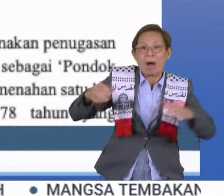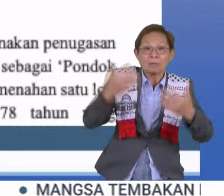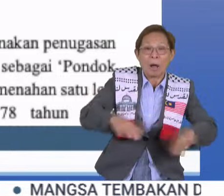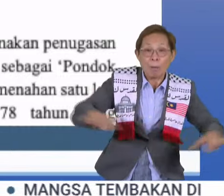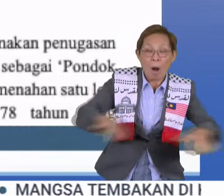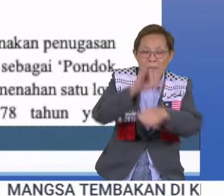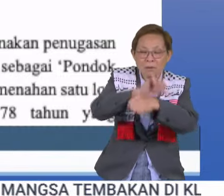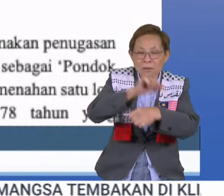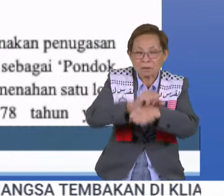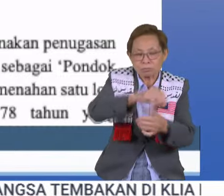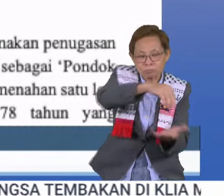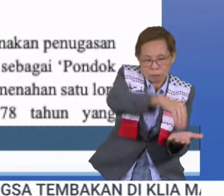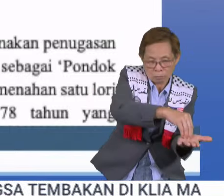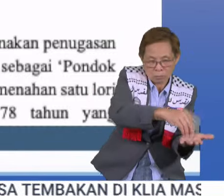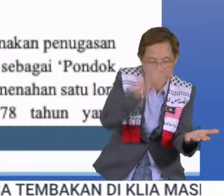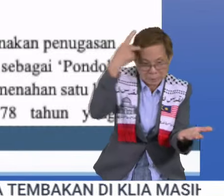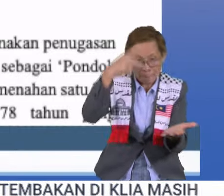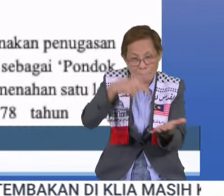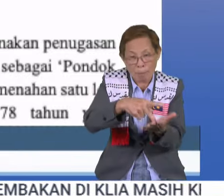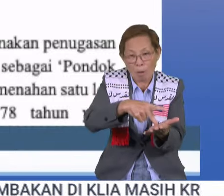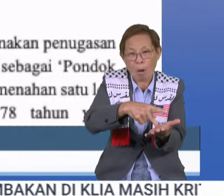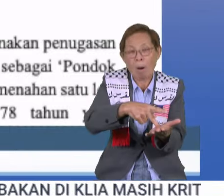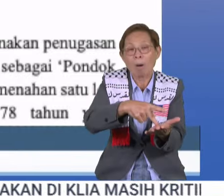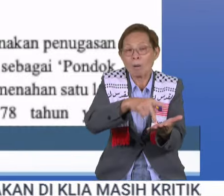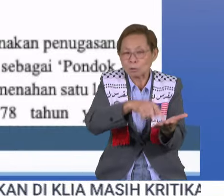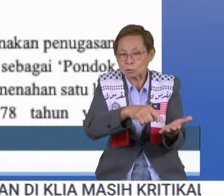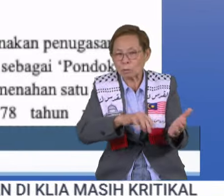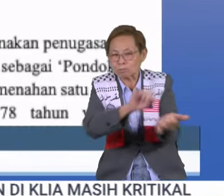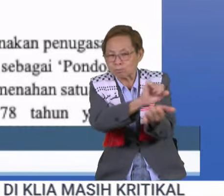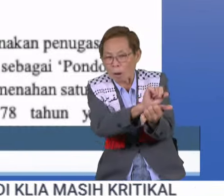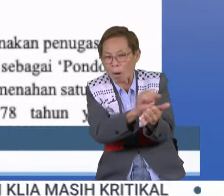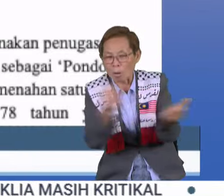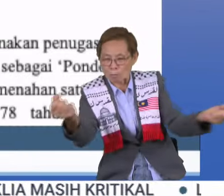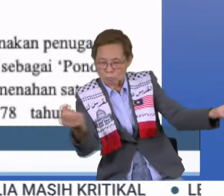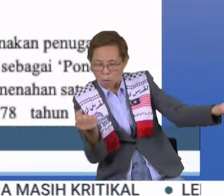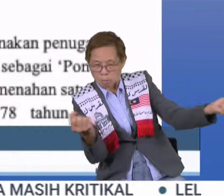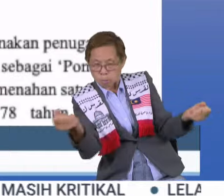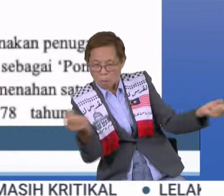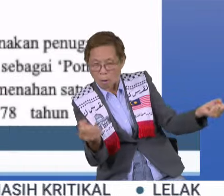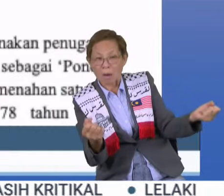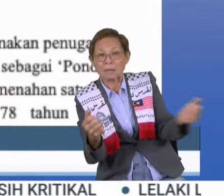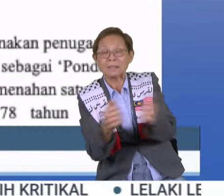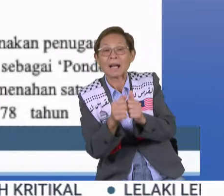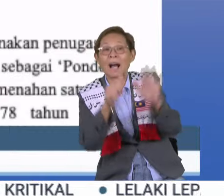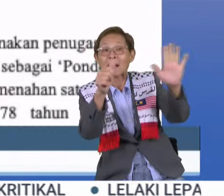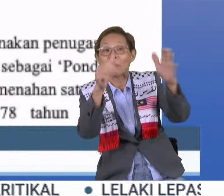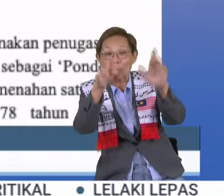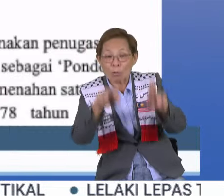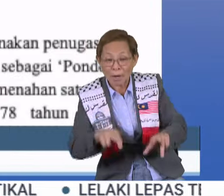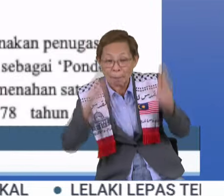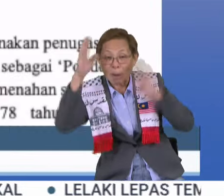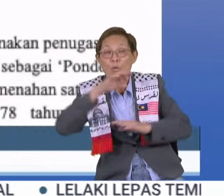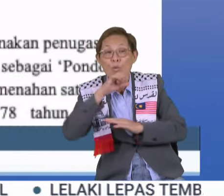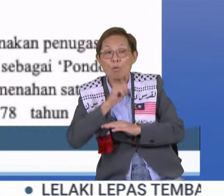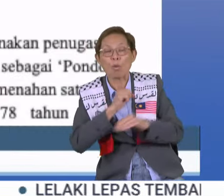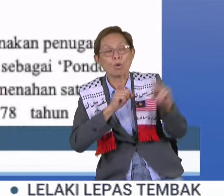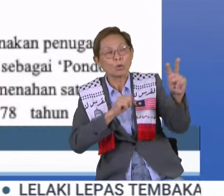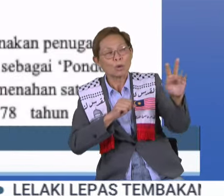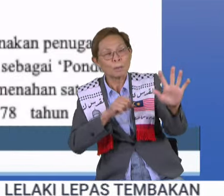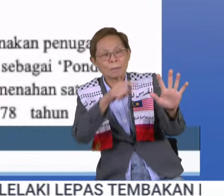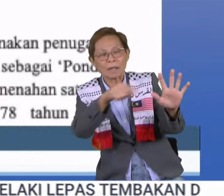melaksanakan penugasan di lokasi dikenali sebagai Ponot John telah menahan sebuah lori bersama 6 warga negara Malaysia berumur antara